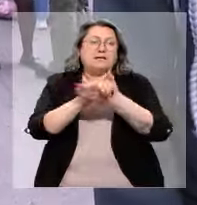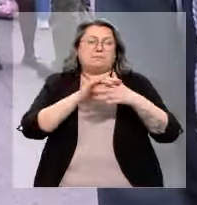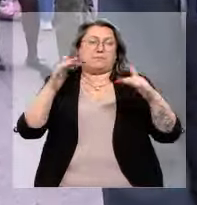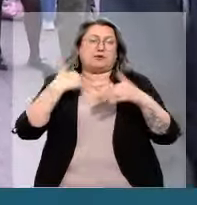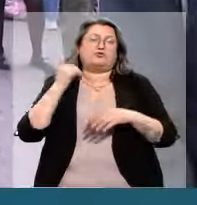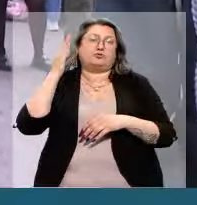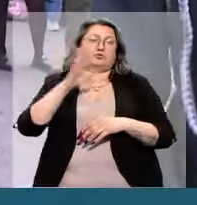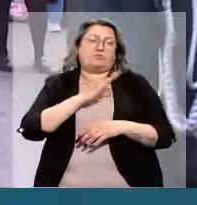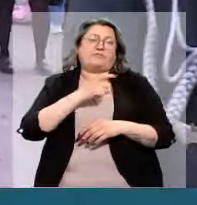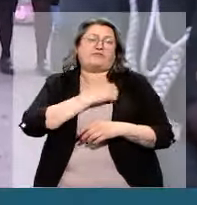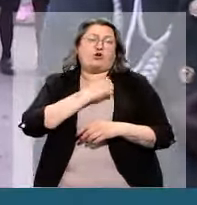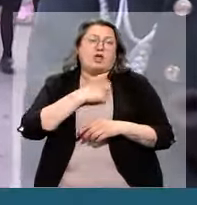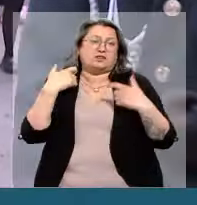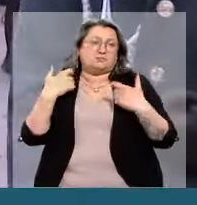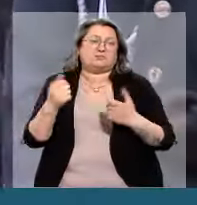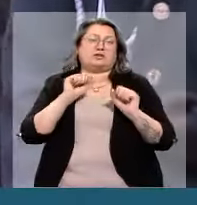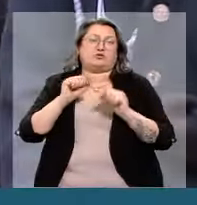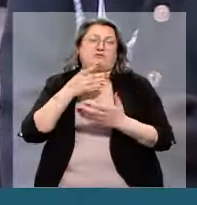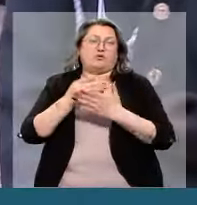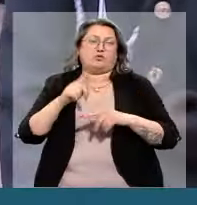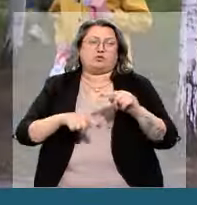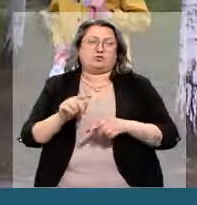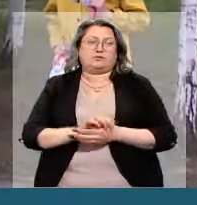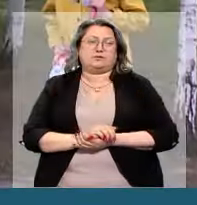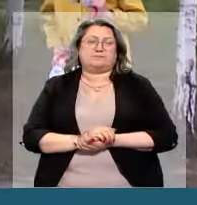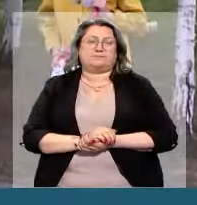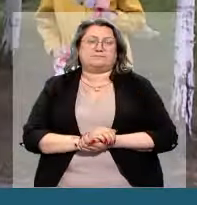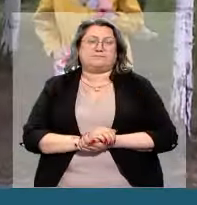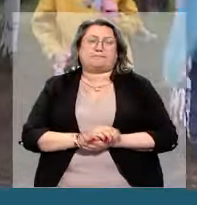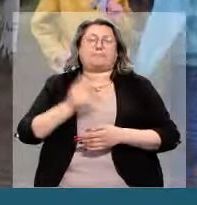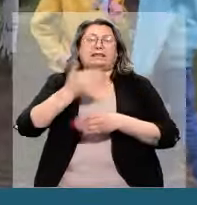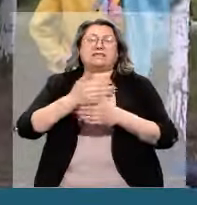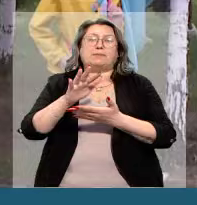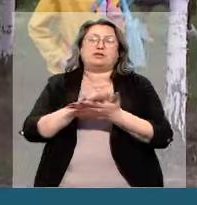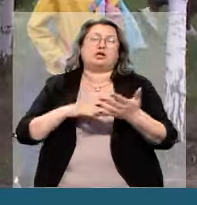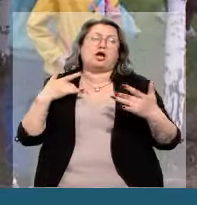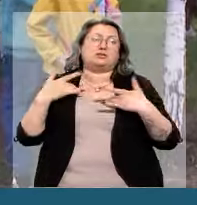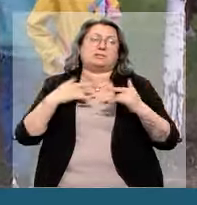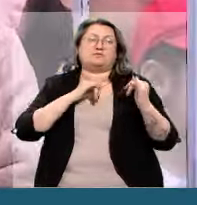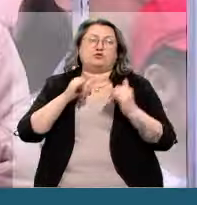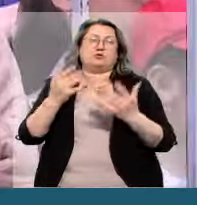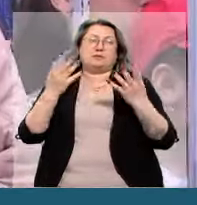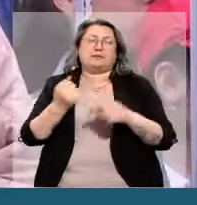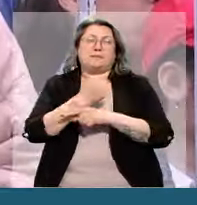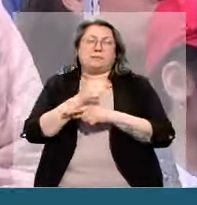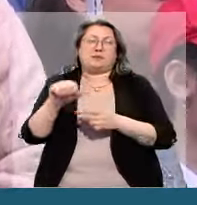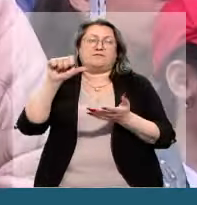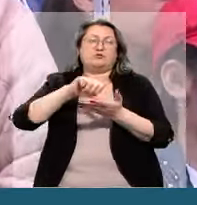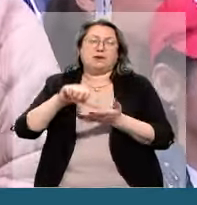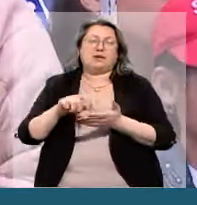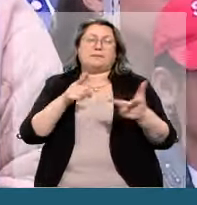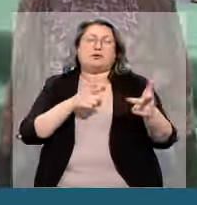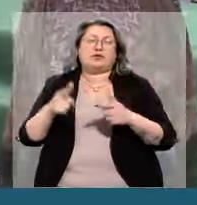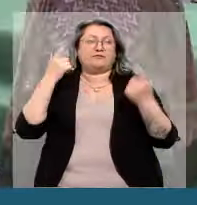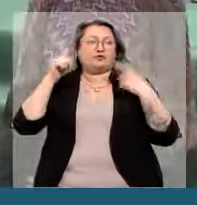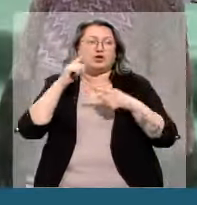хочу в будущем стать военнослужащим, защищать свою родину. На сцене продолжался концерт, посвященный Дню Победы. Выступления